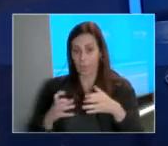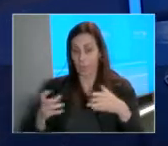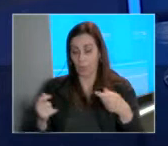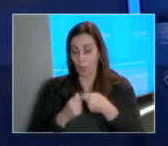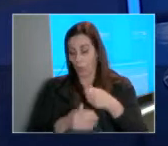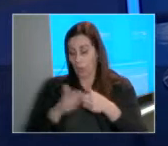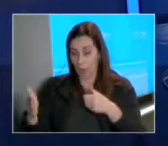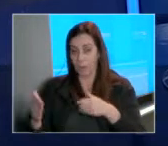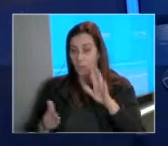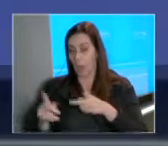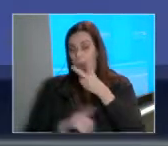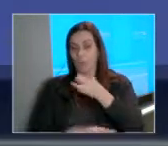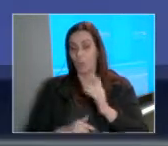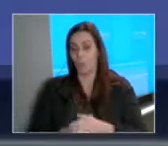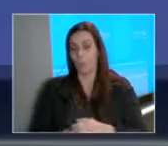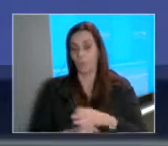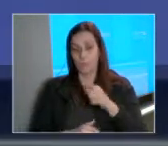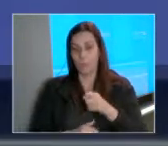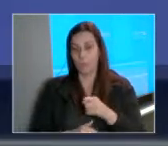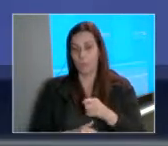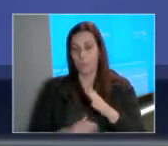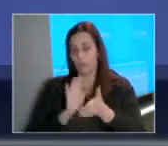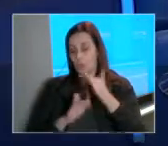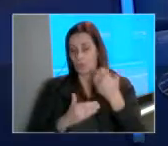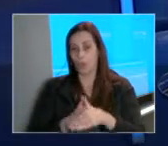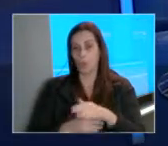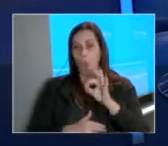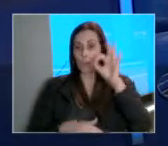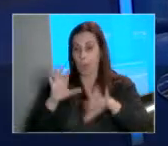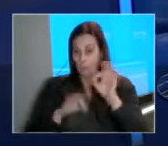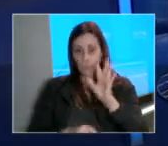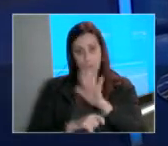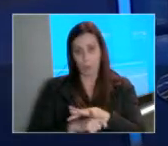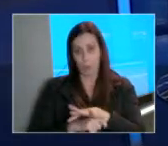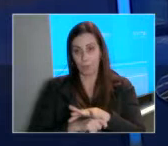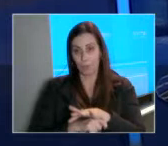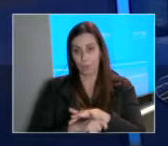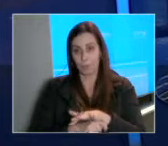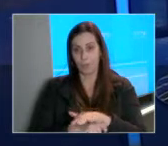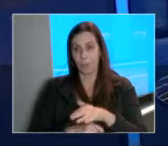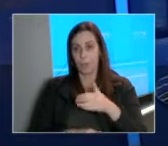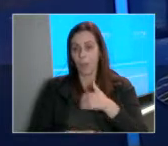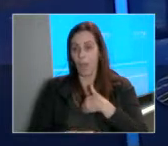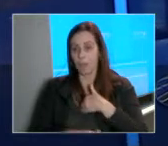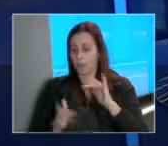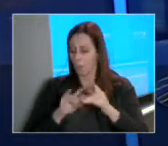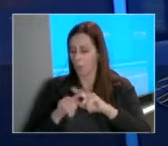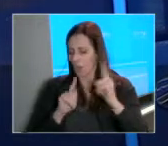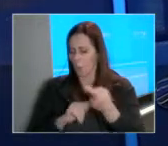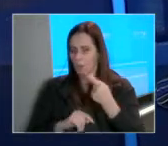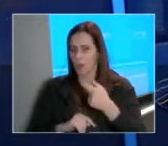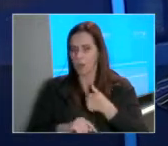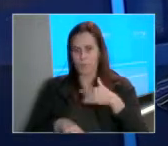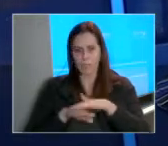האיחוד הימין לשעבר גם עוברים. והנה זה בא לציון גואל. אחוזי הצבעה, זה ישפיע כאילו... כי אני בניגוד לכל הדיון הזה,